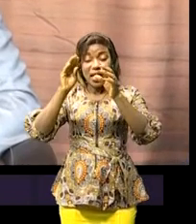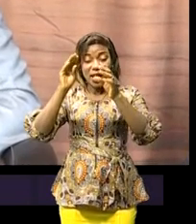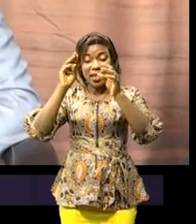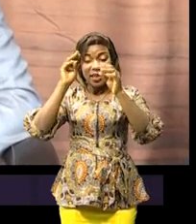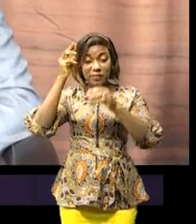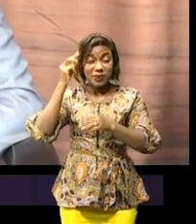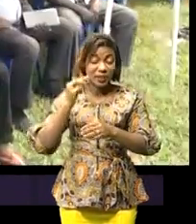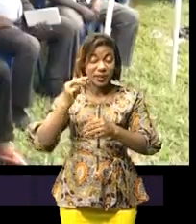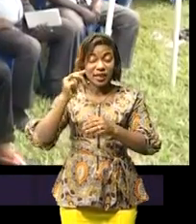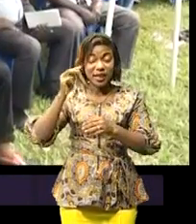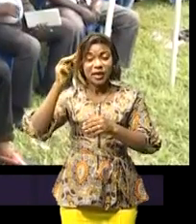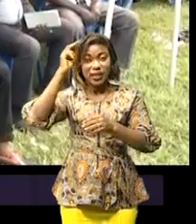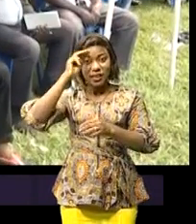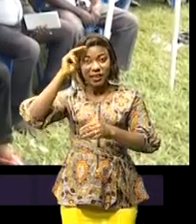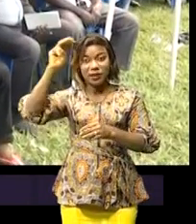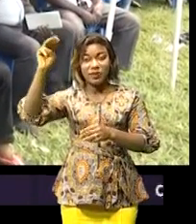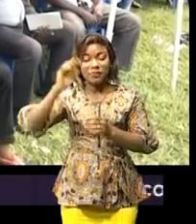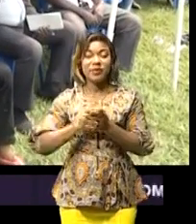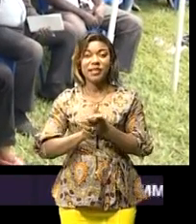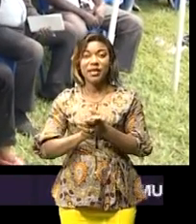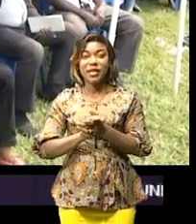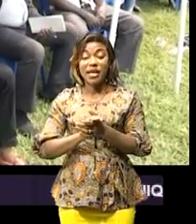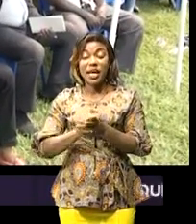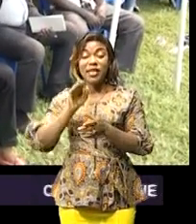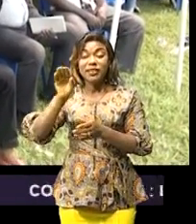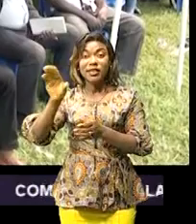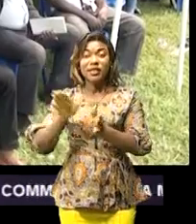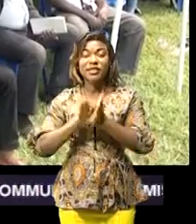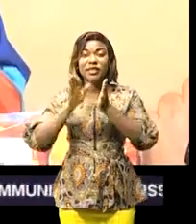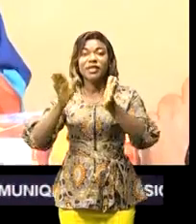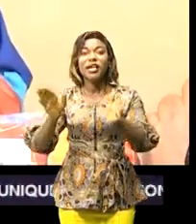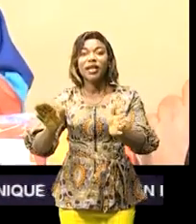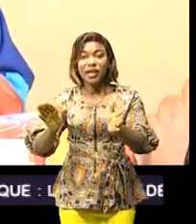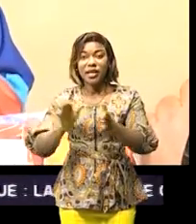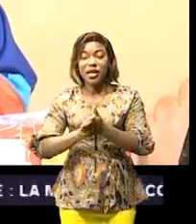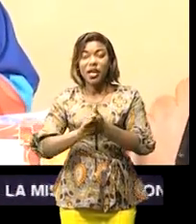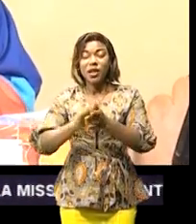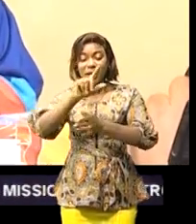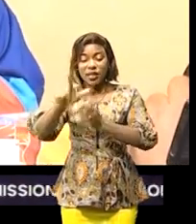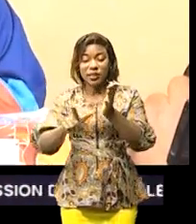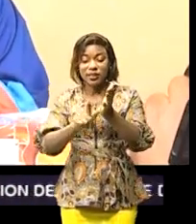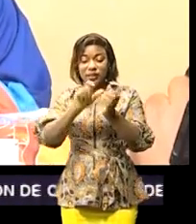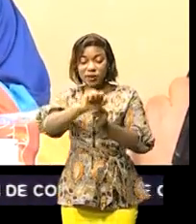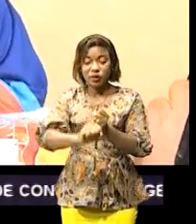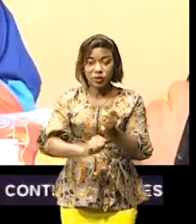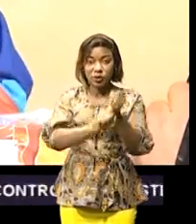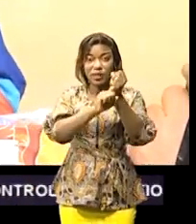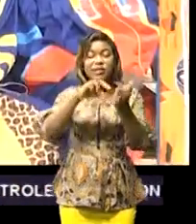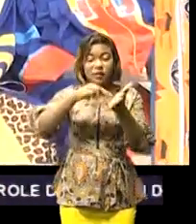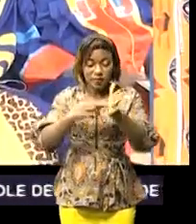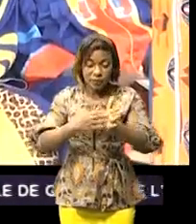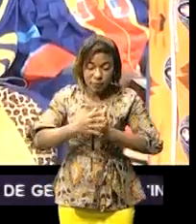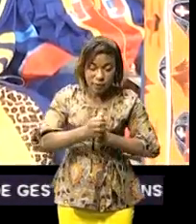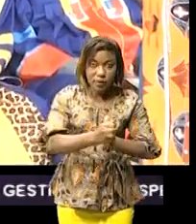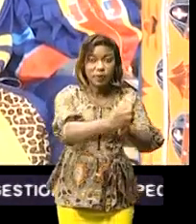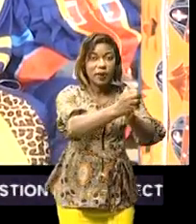universitaire, Mohindo Nzangui. Selon le directeur général de cet institut, un assistant social est un accompagnateur des personnes